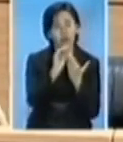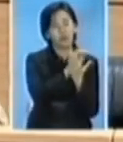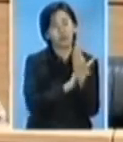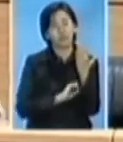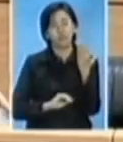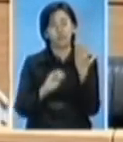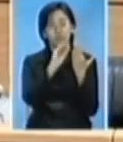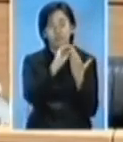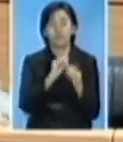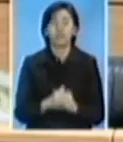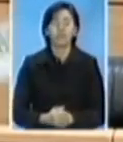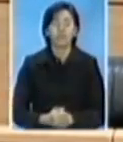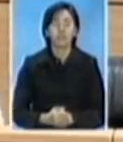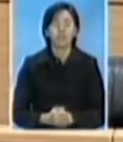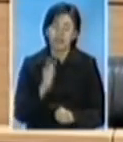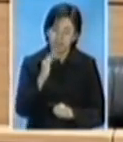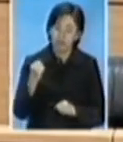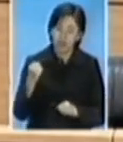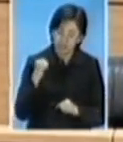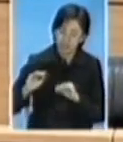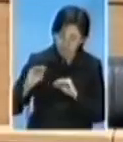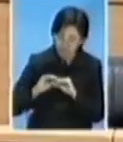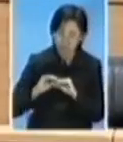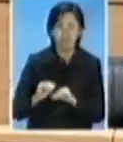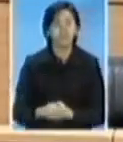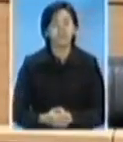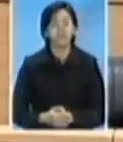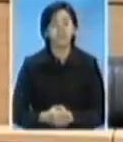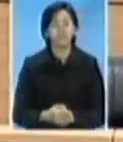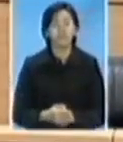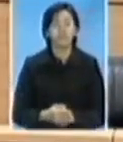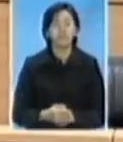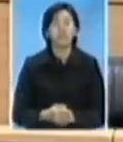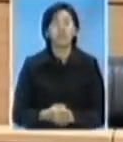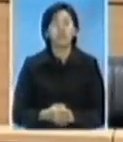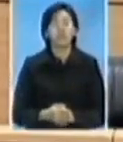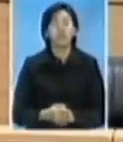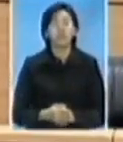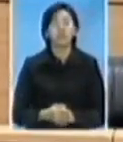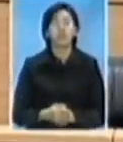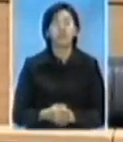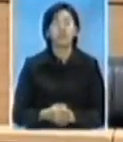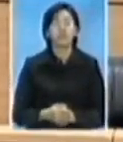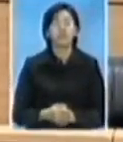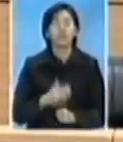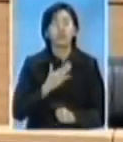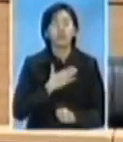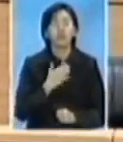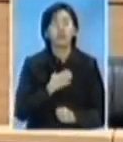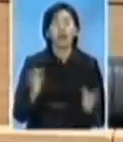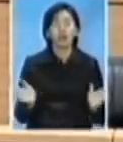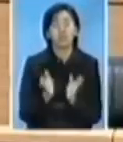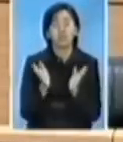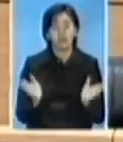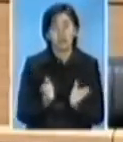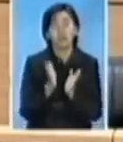าให้เขามีอำนาจมากขึ้นในประเด็นนี้ผมอยากจะสนับสนุ